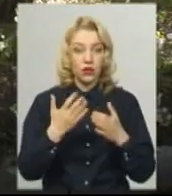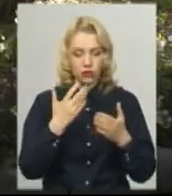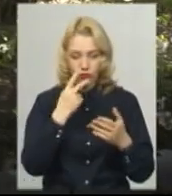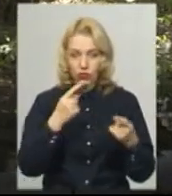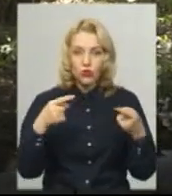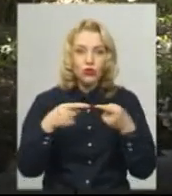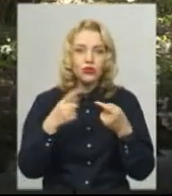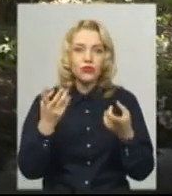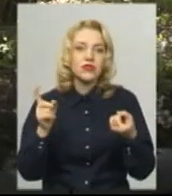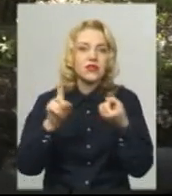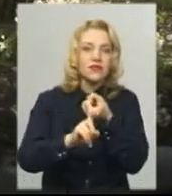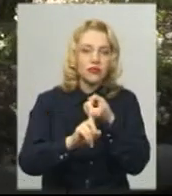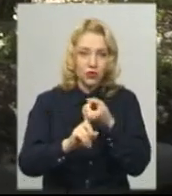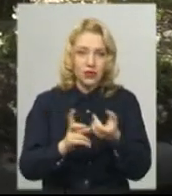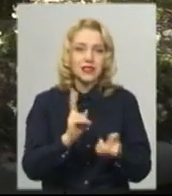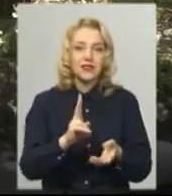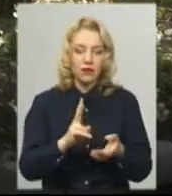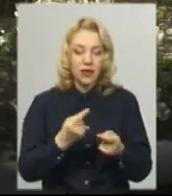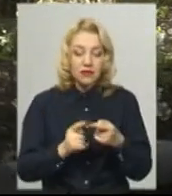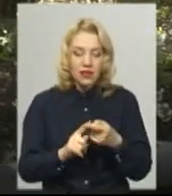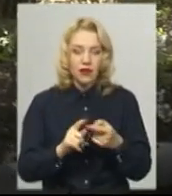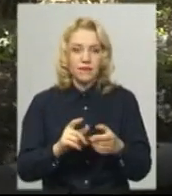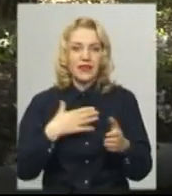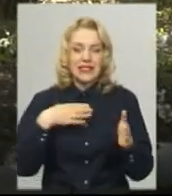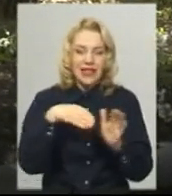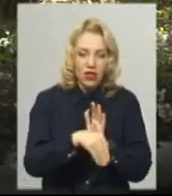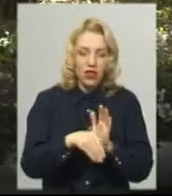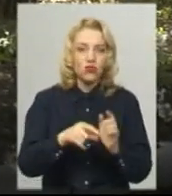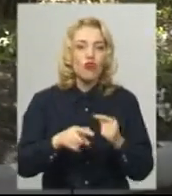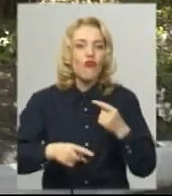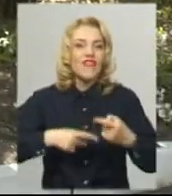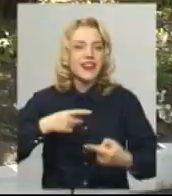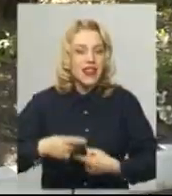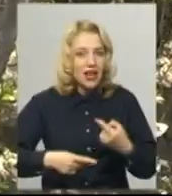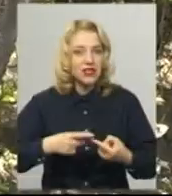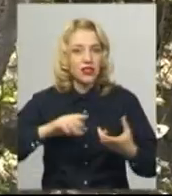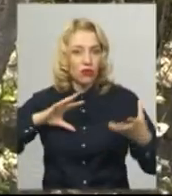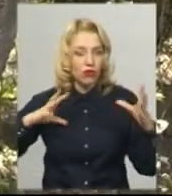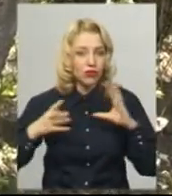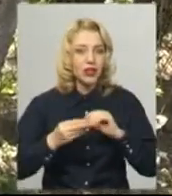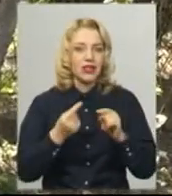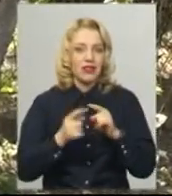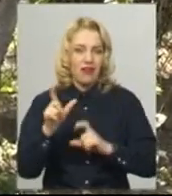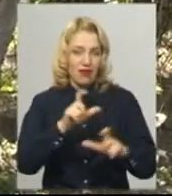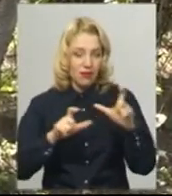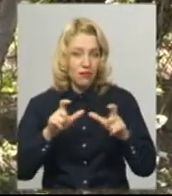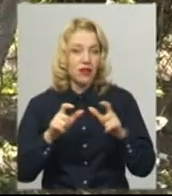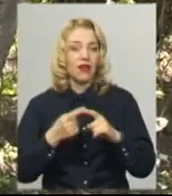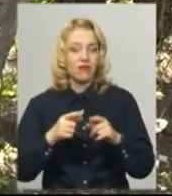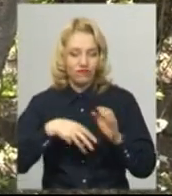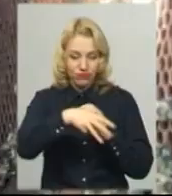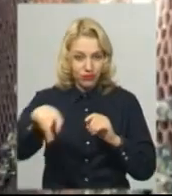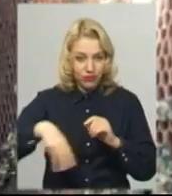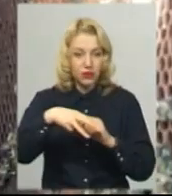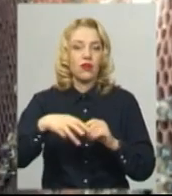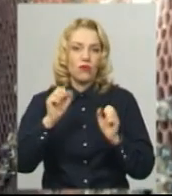що вона загинула внаслідок використання сугубо отруєння пестицидами і агрохімікатами, 100% підстава для звернення